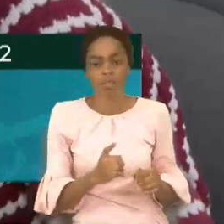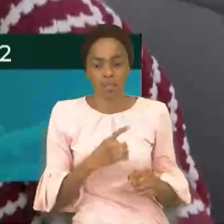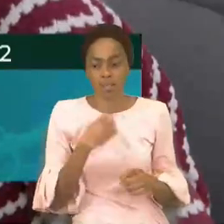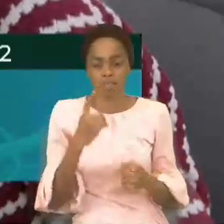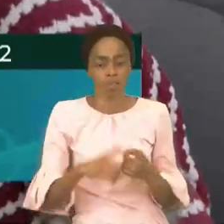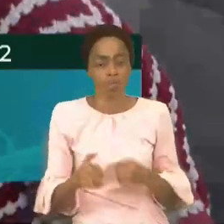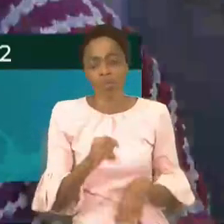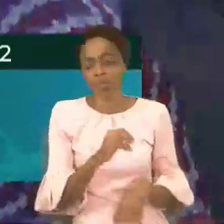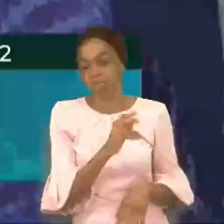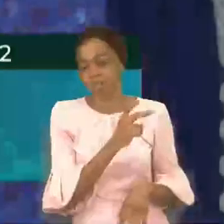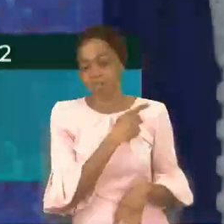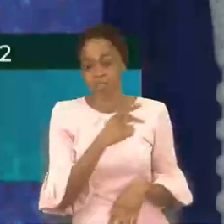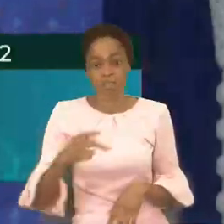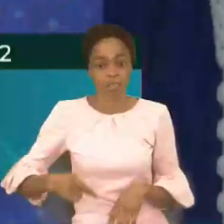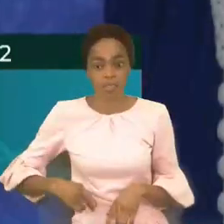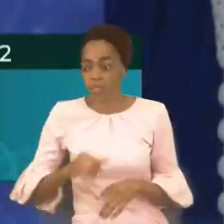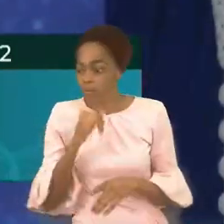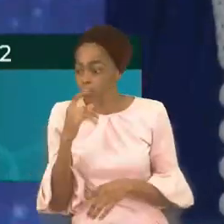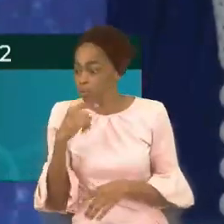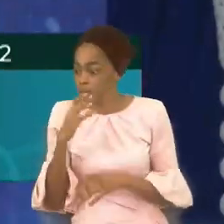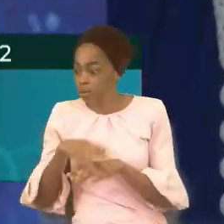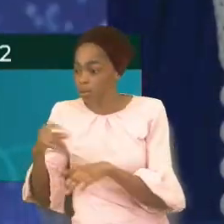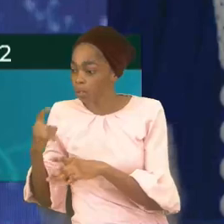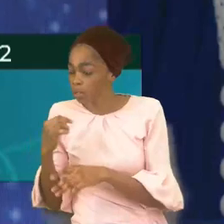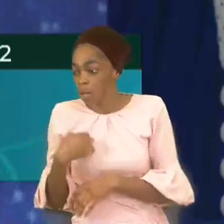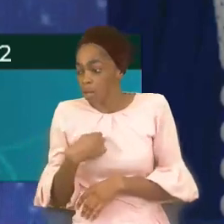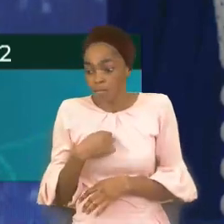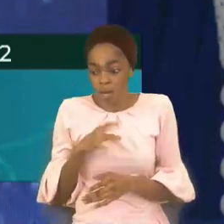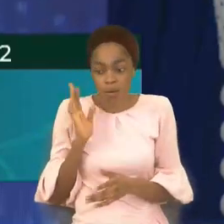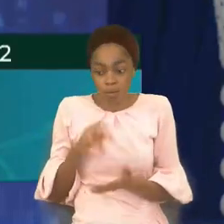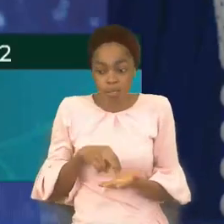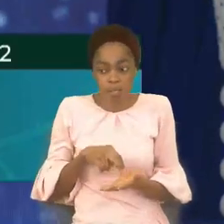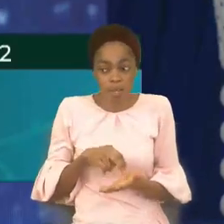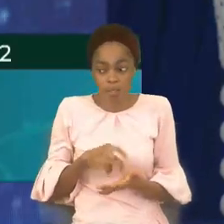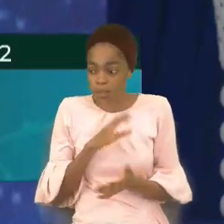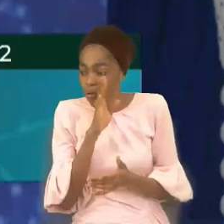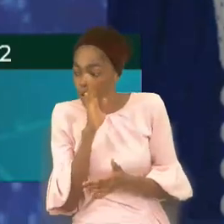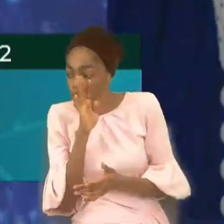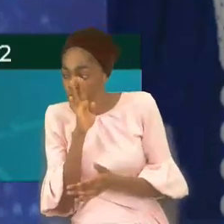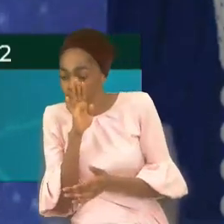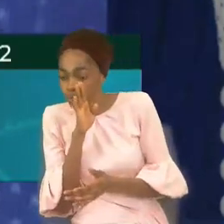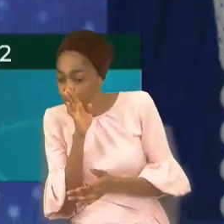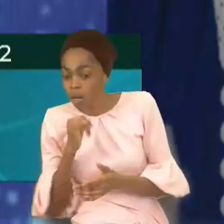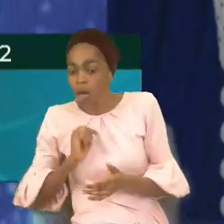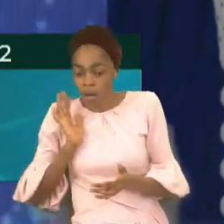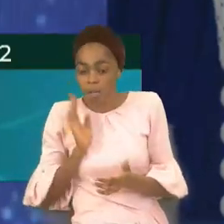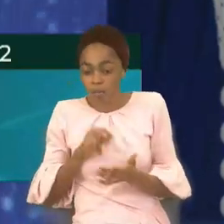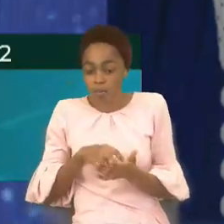Ils n'ont pas chuchoté aux gens autour de nous. Ah, je comprends, je vais tenir. Hein. Ils n'ont pas chuchoté.